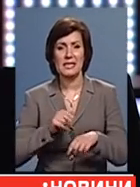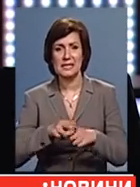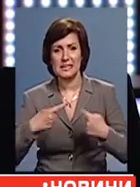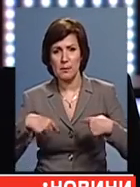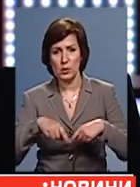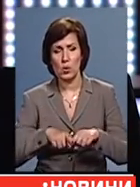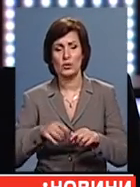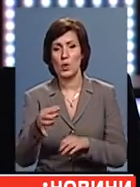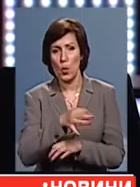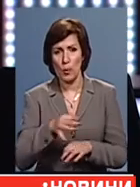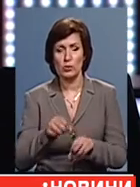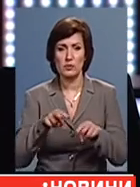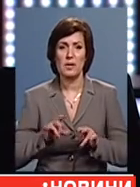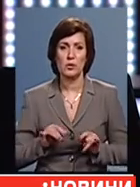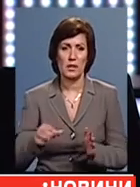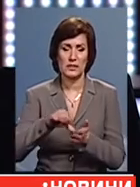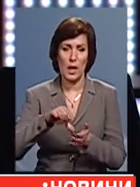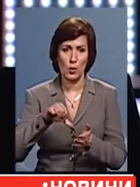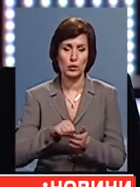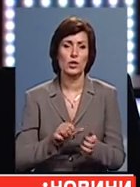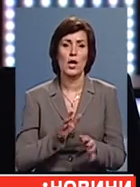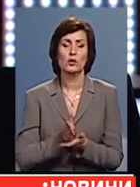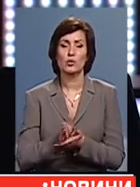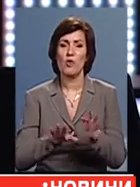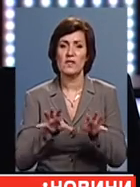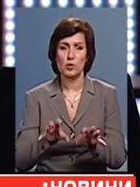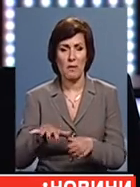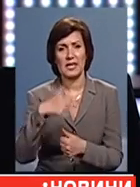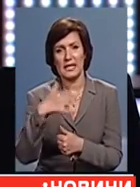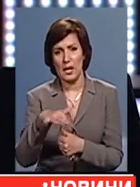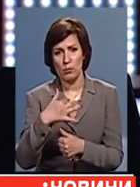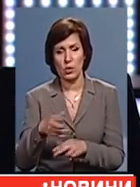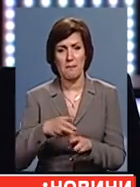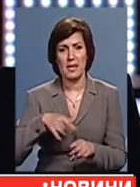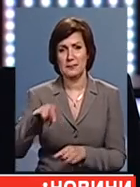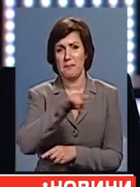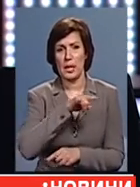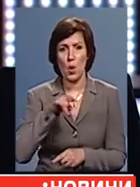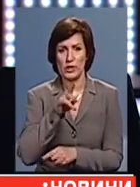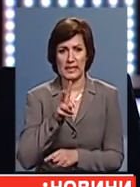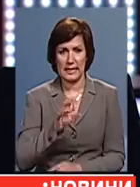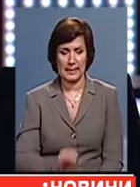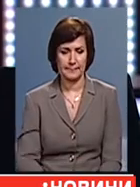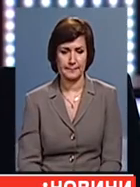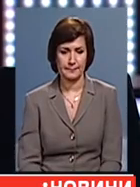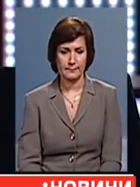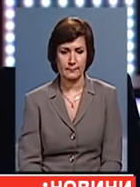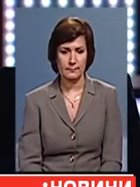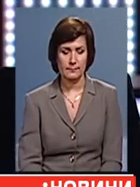області до спецоперації. Також залучені службові собаки, гелікоптер і безпілотники. Подробиці далі у